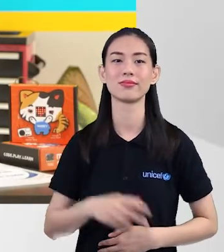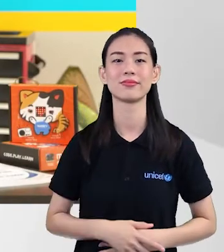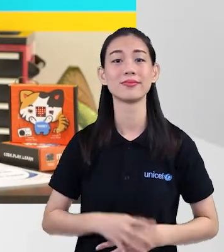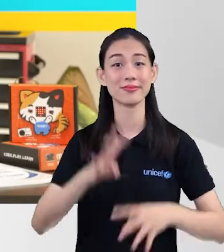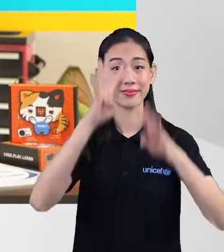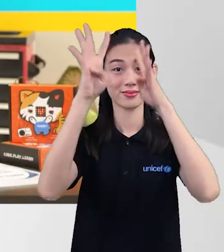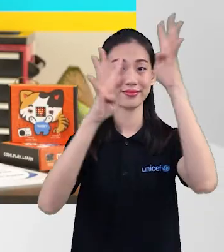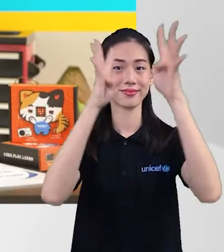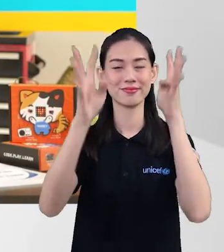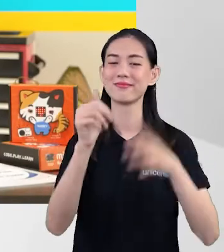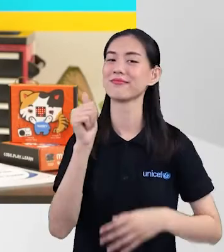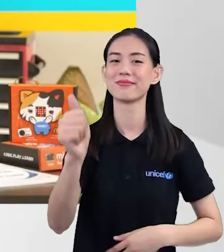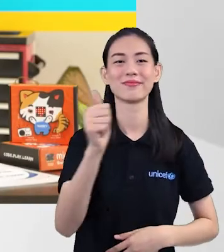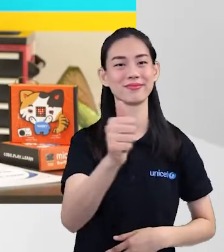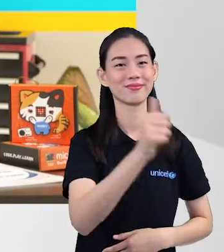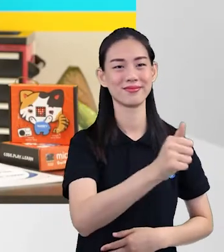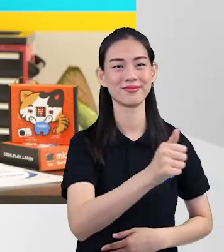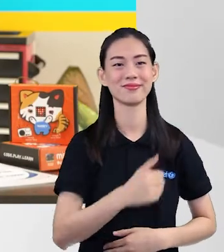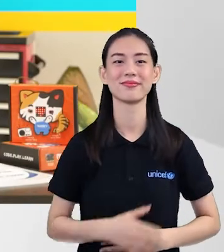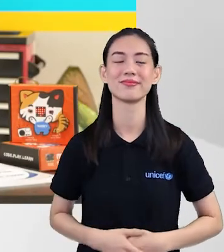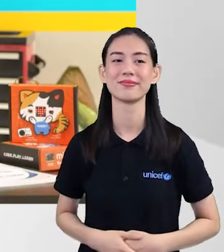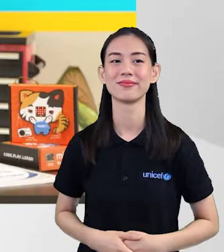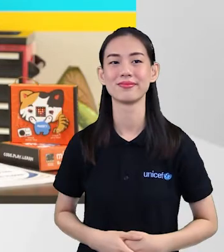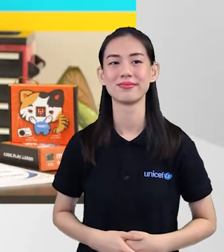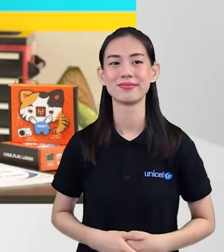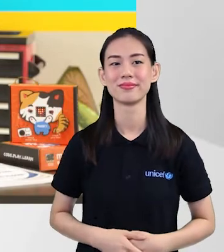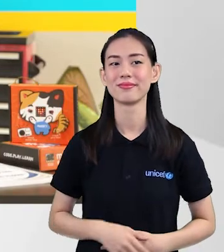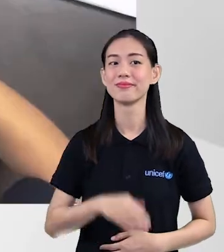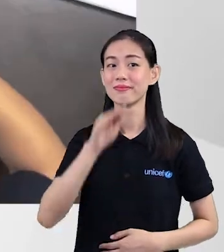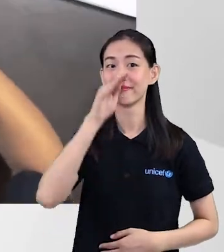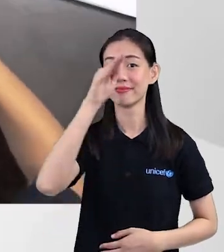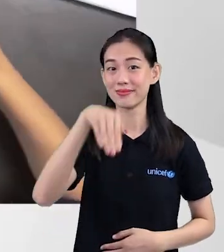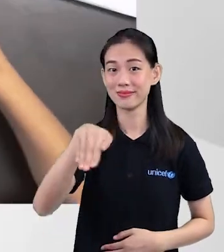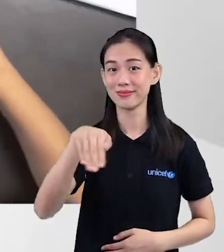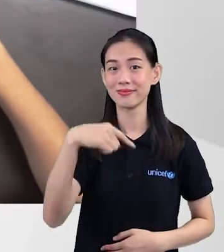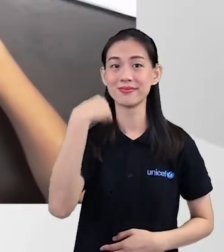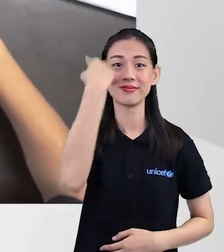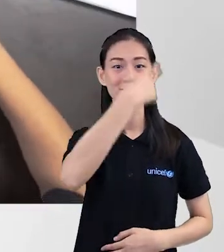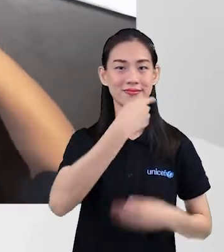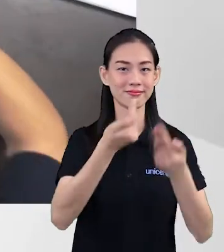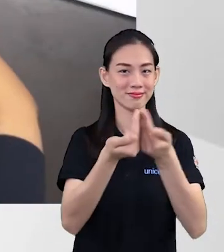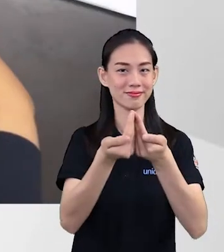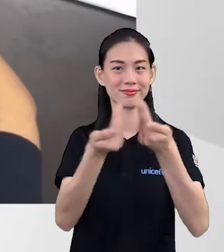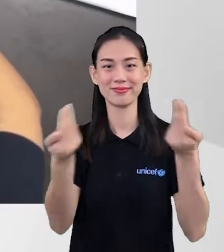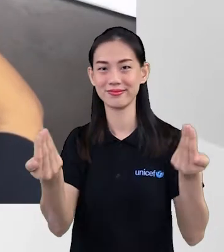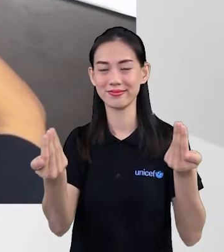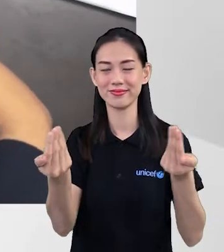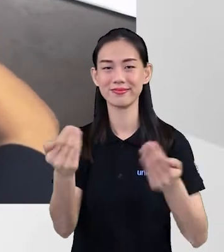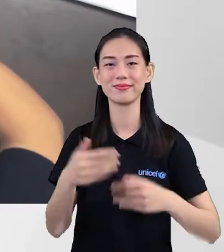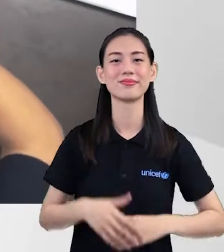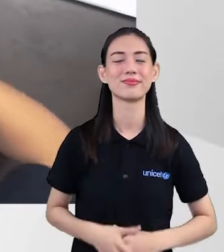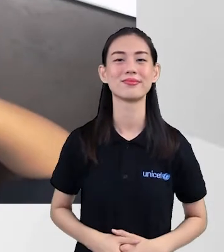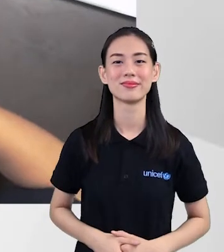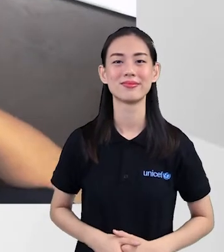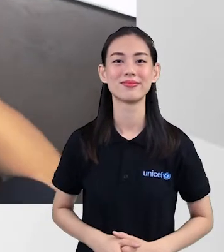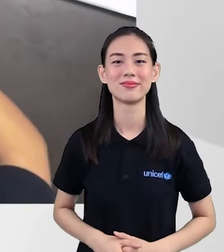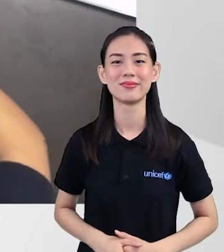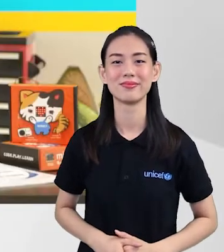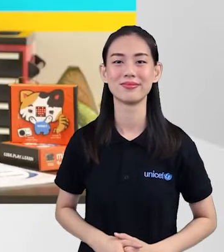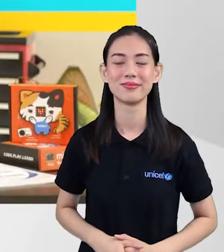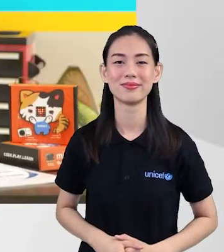biasa, gunakan kreativiti anda untuk membina badan gajah. Pastikan pelalai gajah berasingan daripada badannya.